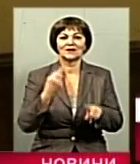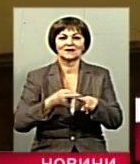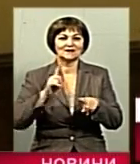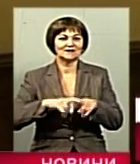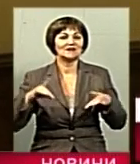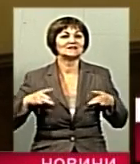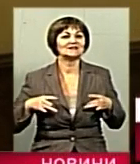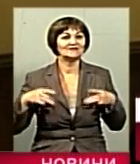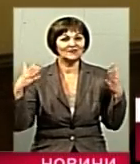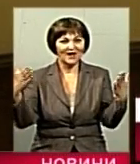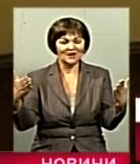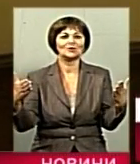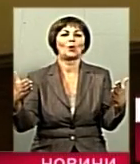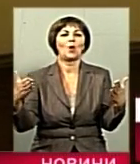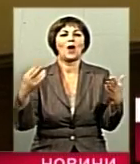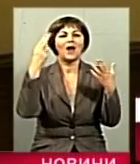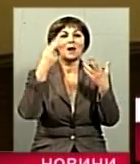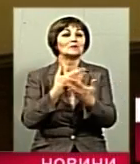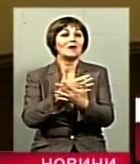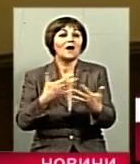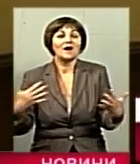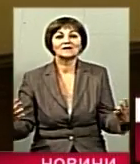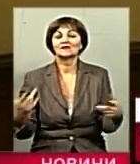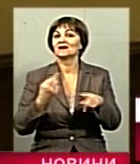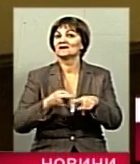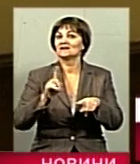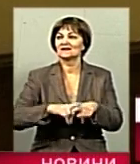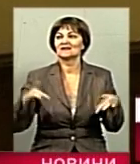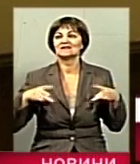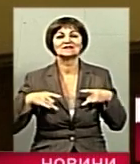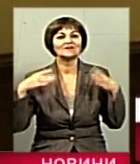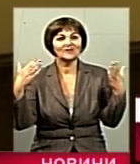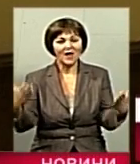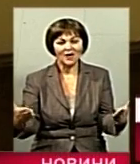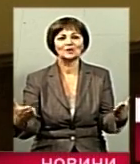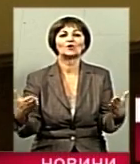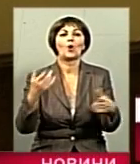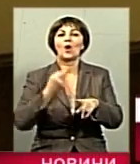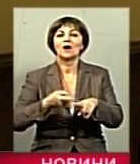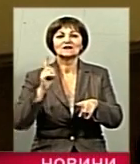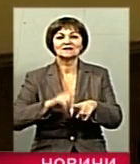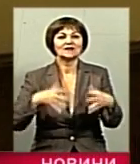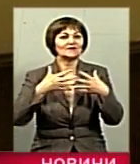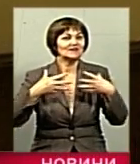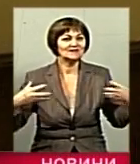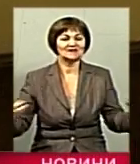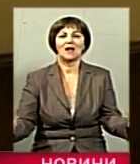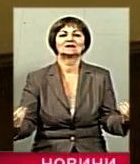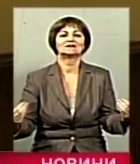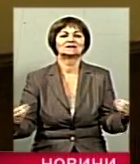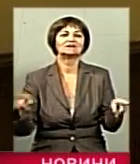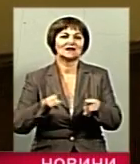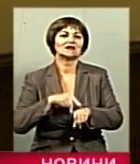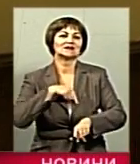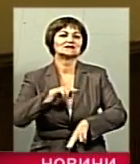свято барв, це свято оптимізму, це весняність стану.